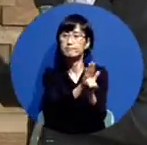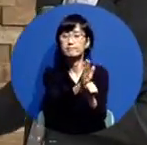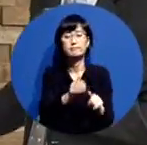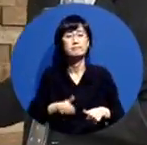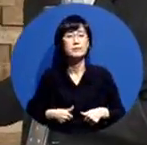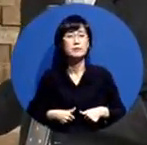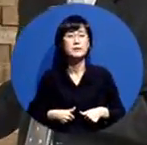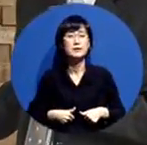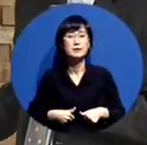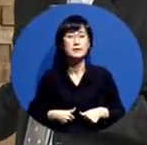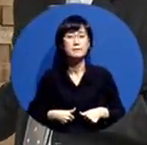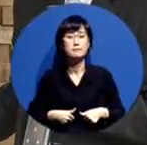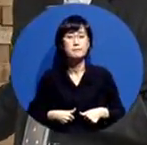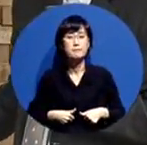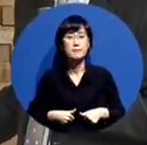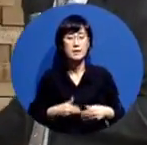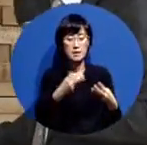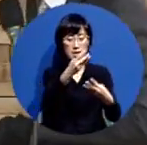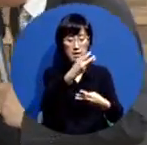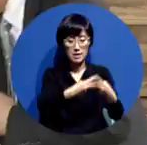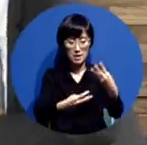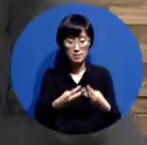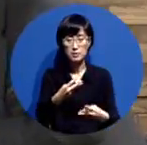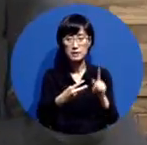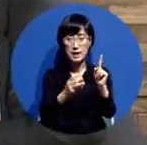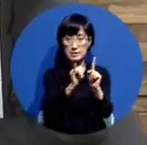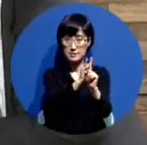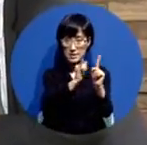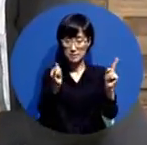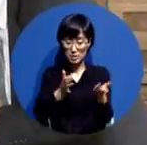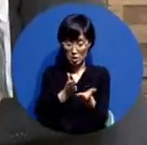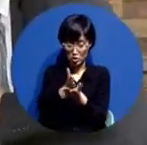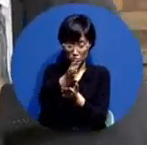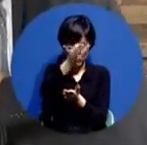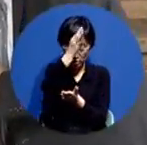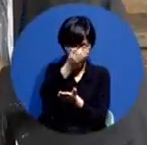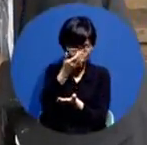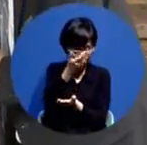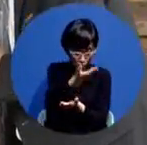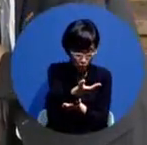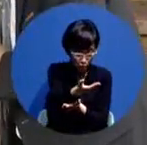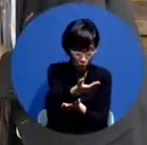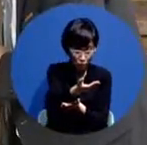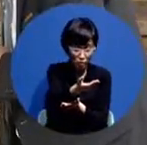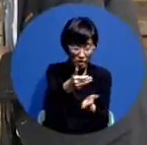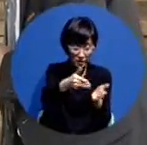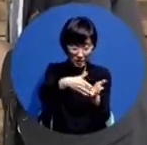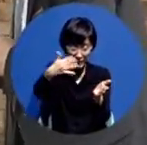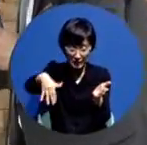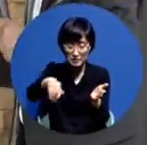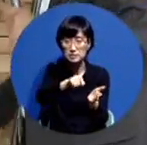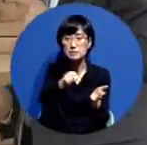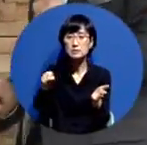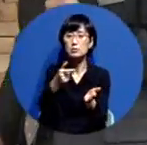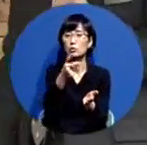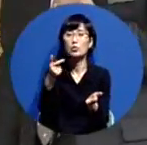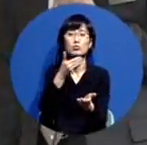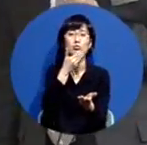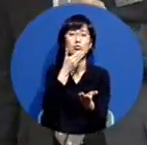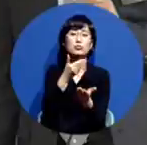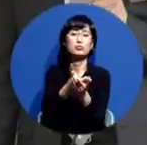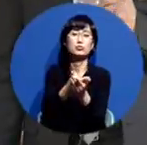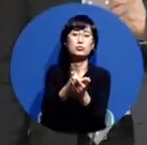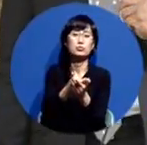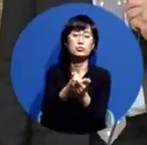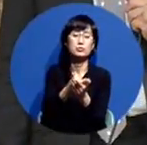문화시키냐못시키냐에따라서정말요세계를살리느냐못살리느냐입니다 你能不能让它变成专门化